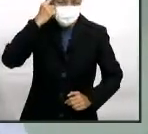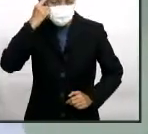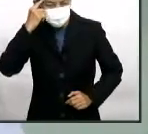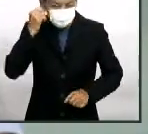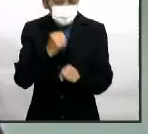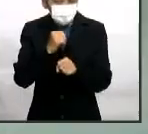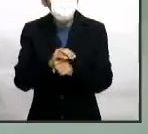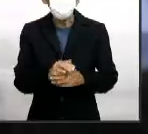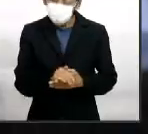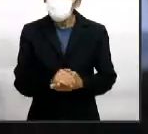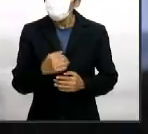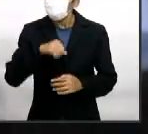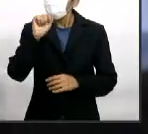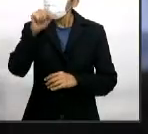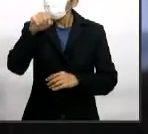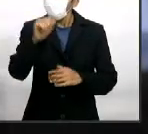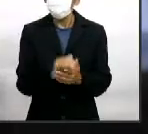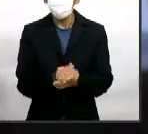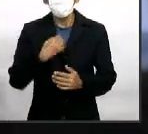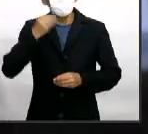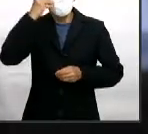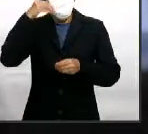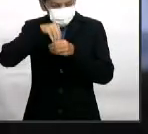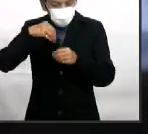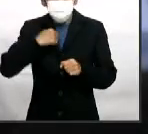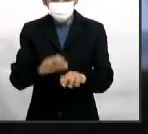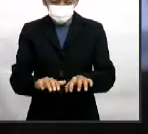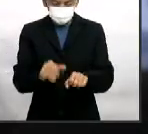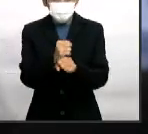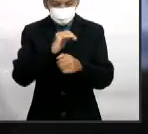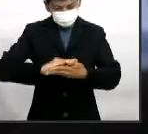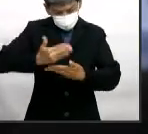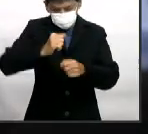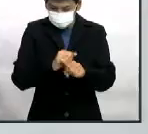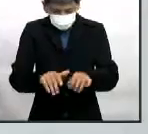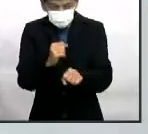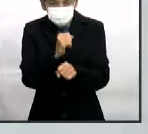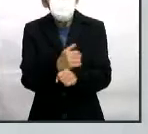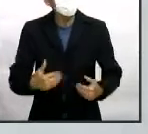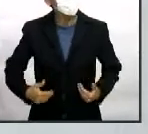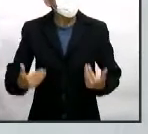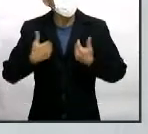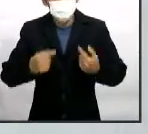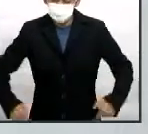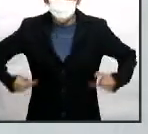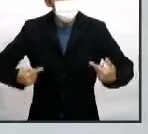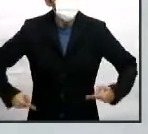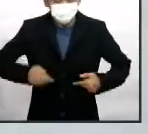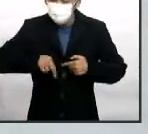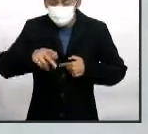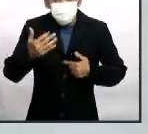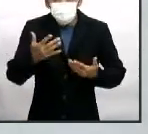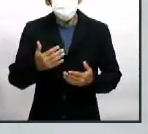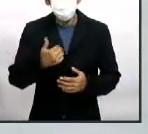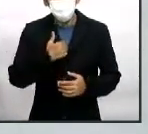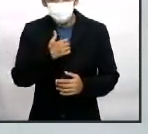ไรต่างๆ อันนี้ที่พี่พูดมาก็จริงนะทุกวันนี้ผมอยู่บ้านวันนี้ผมก็มีบางวันที่ล่างเล่นเกมบ้างผมก็เริ่มมีความรู้สึกว่าแบบเฮ้ยชีวิตจริงเรานั่งรถเข็นเราอาจจะเดินไม่ได้เหมือน